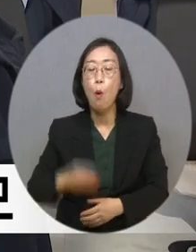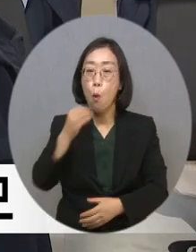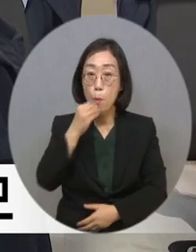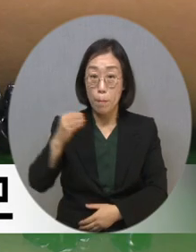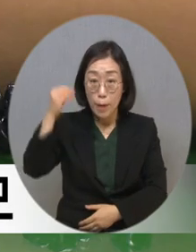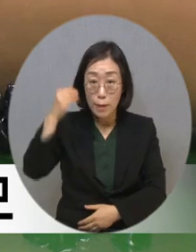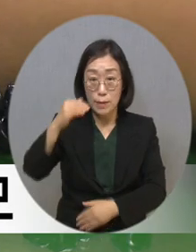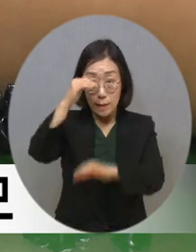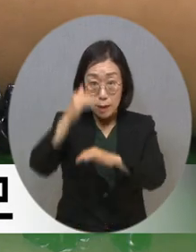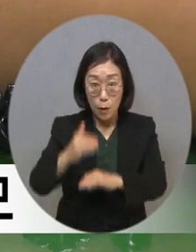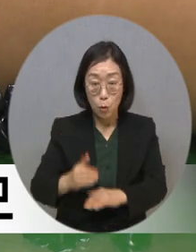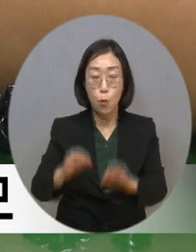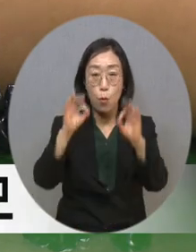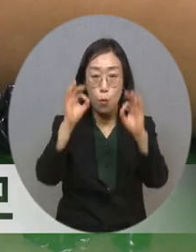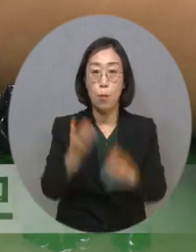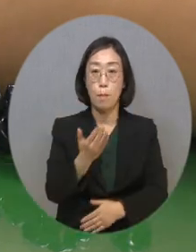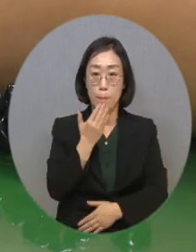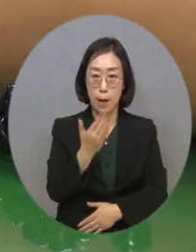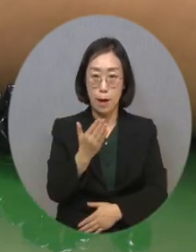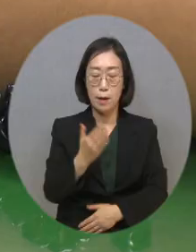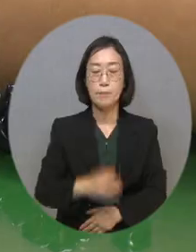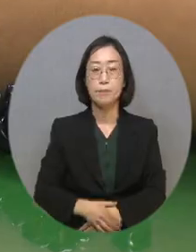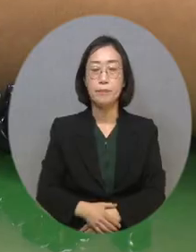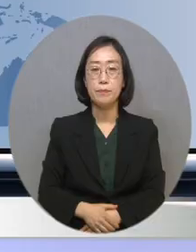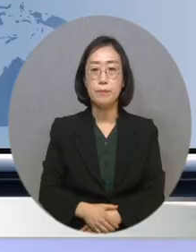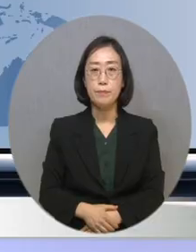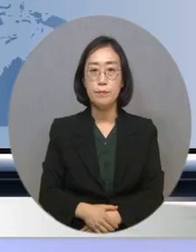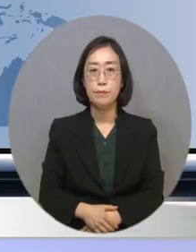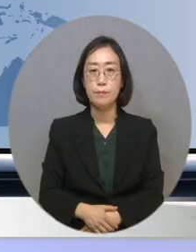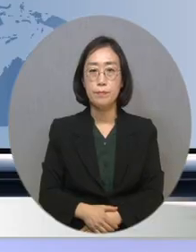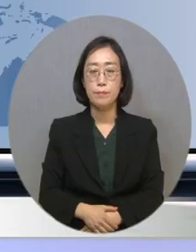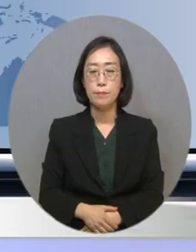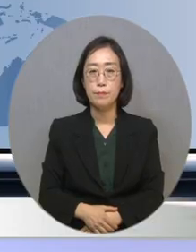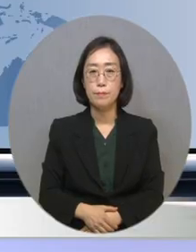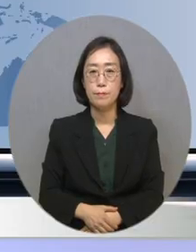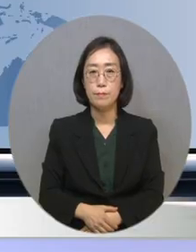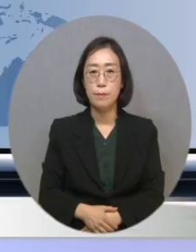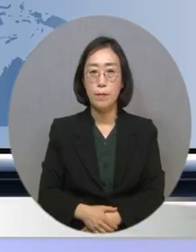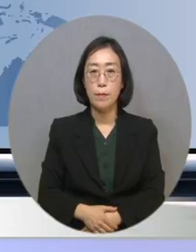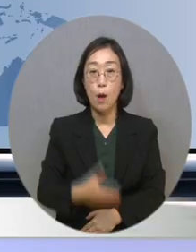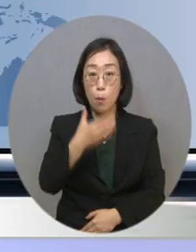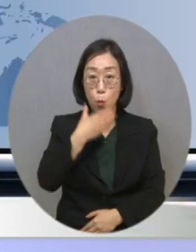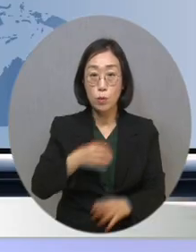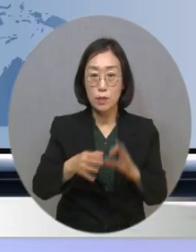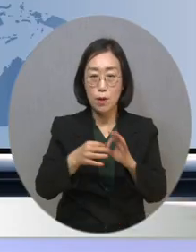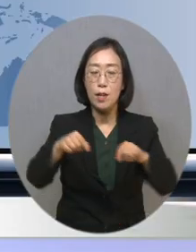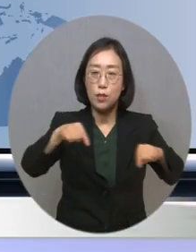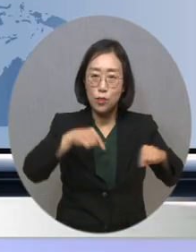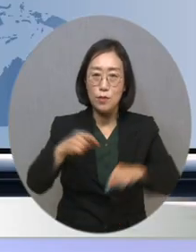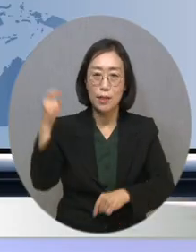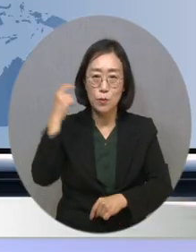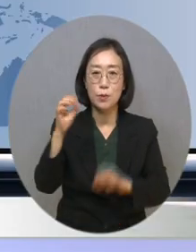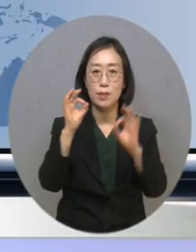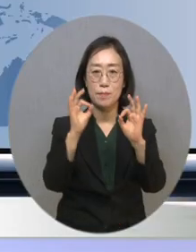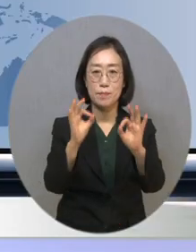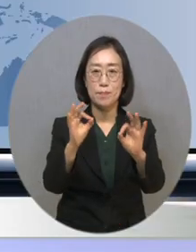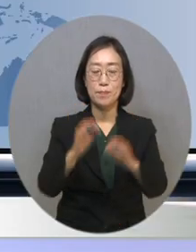관광정보 누리집에서 보실 수 있습니다이어서 복직의 정책 소식